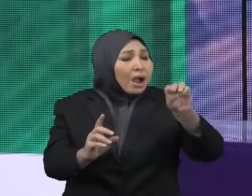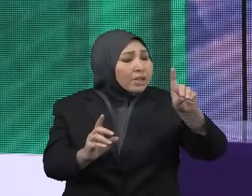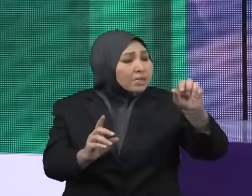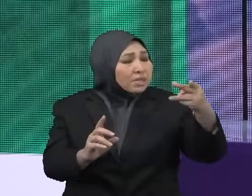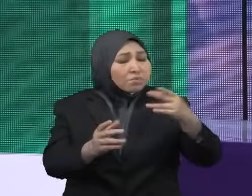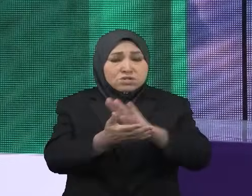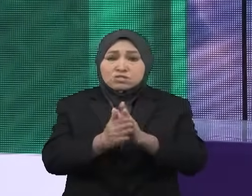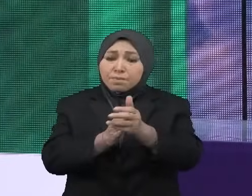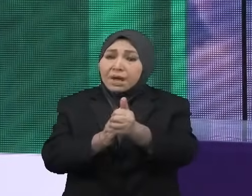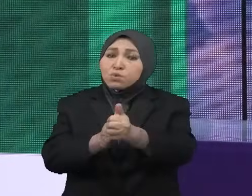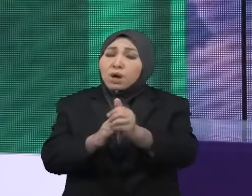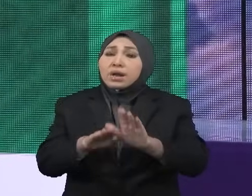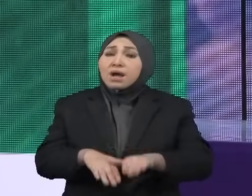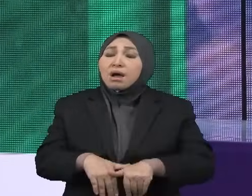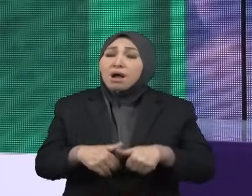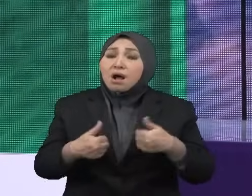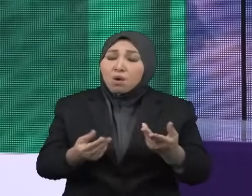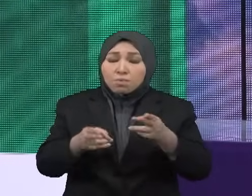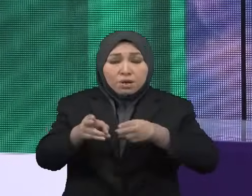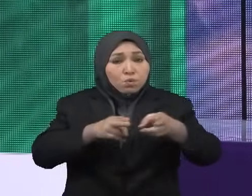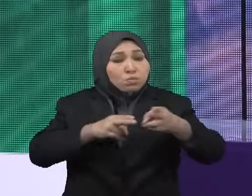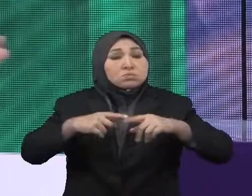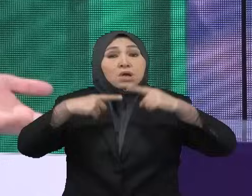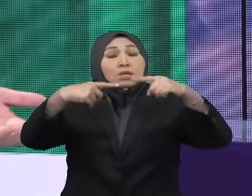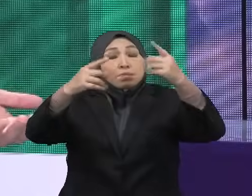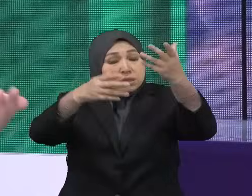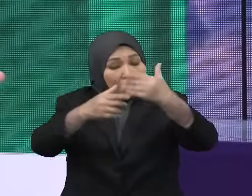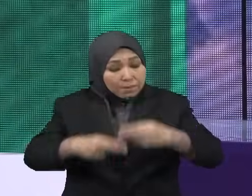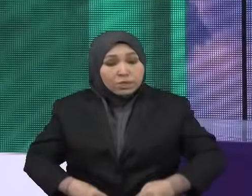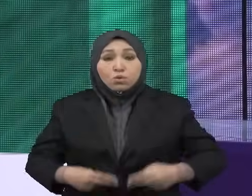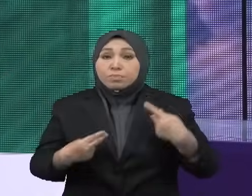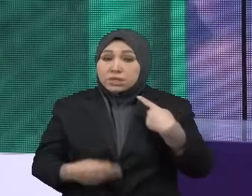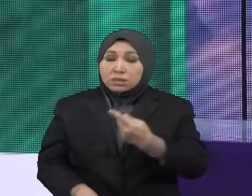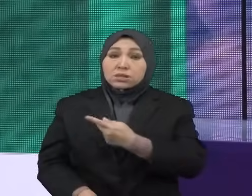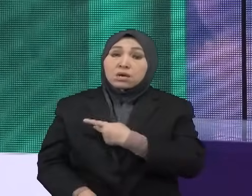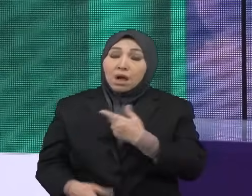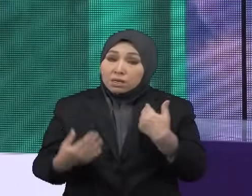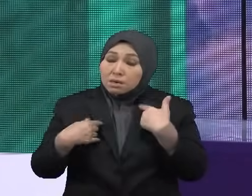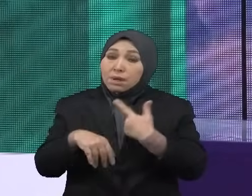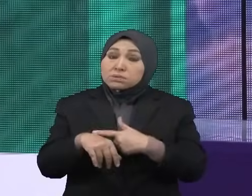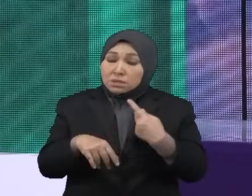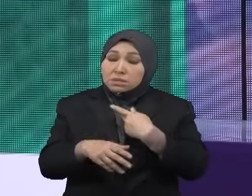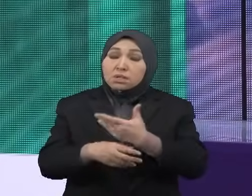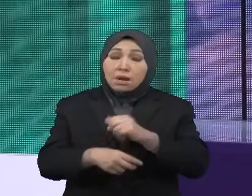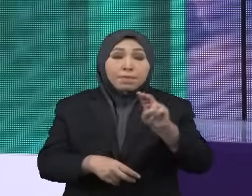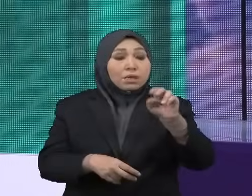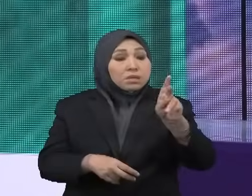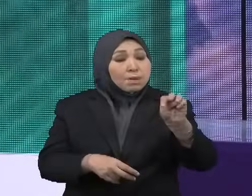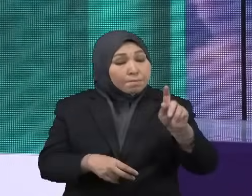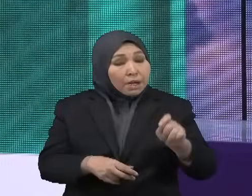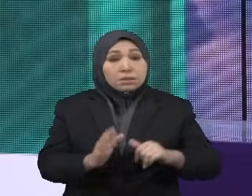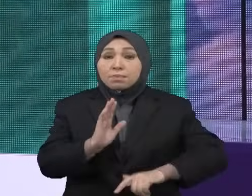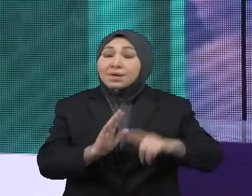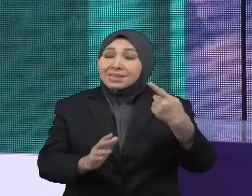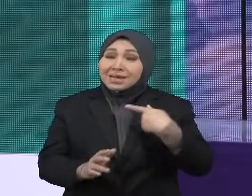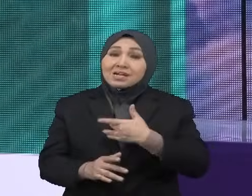sebagai satu panduan bagaimana menguruskan kemenangan dalam hidup kita, Ustaz, ya? Dalam hidup kita ada masa kita dapat nikmat lebih, kita